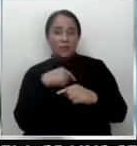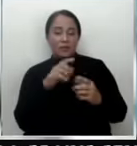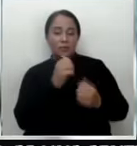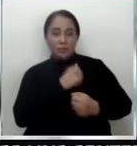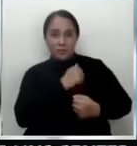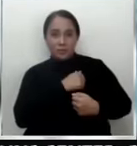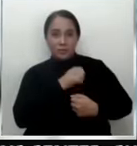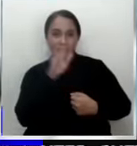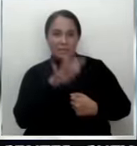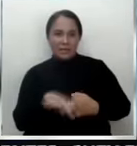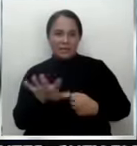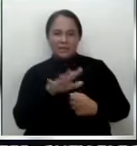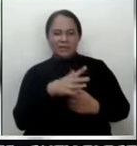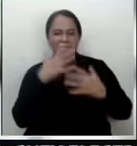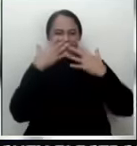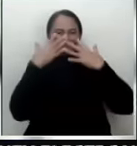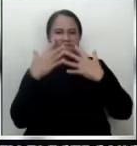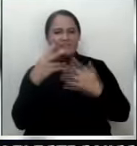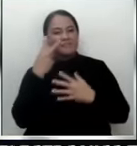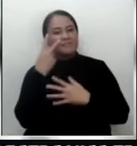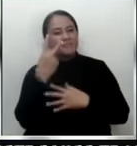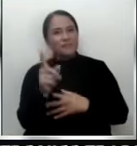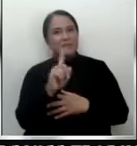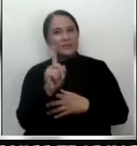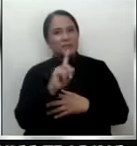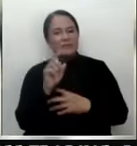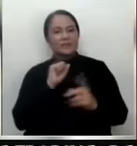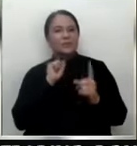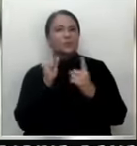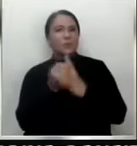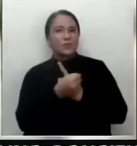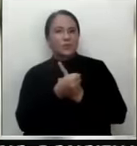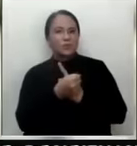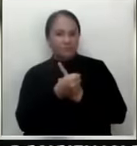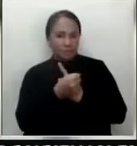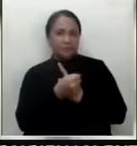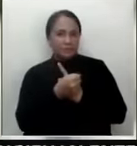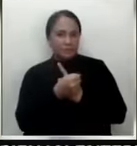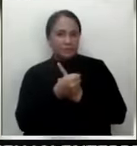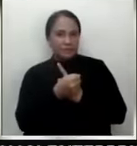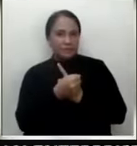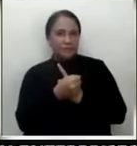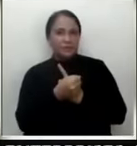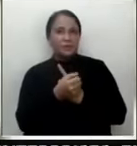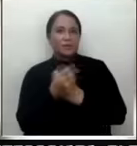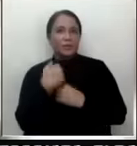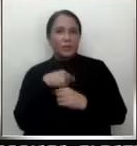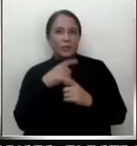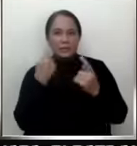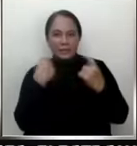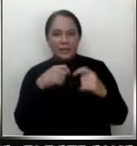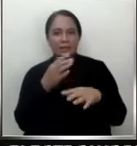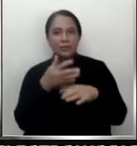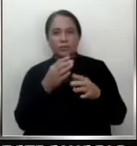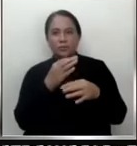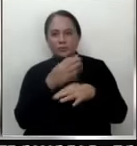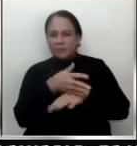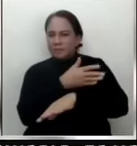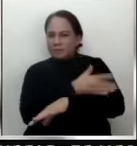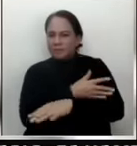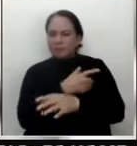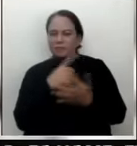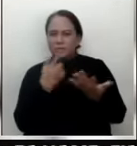It was sad to see the state of the living conditions. So we're trying to improve that, but by making sure that they